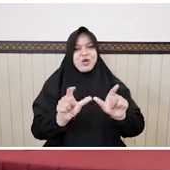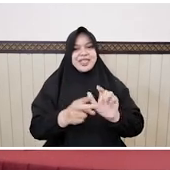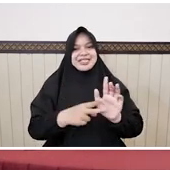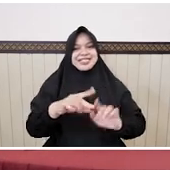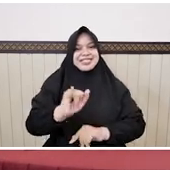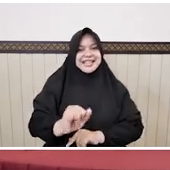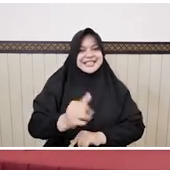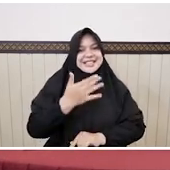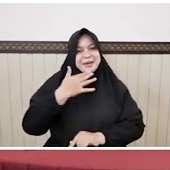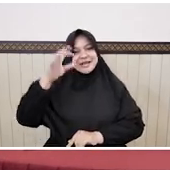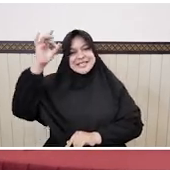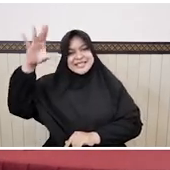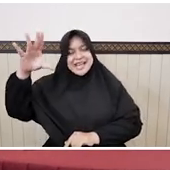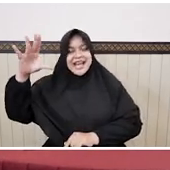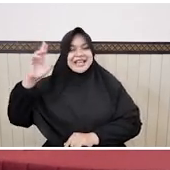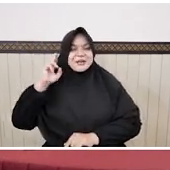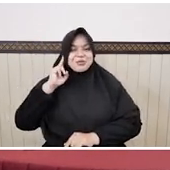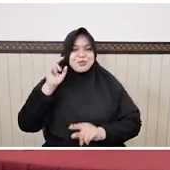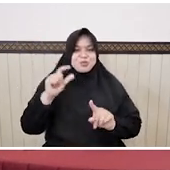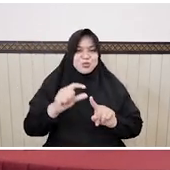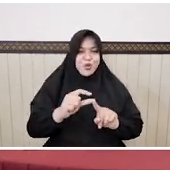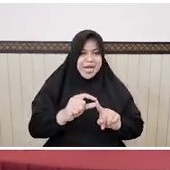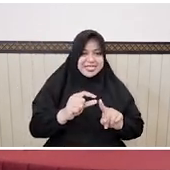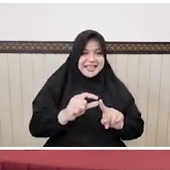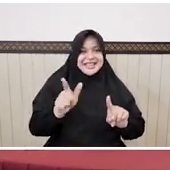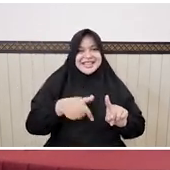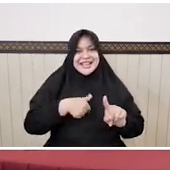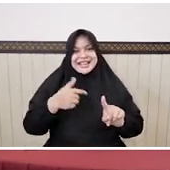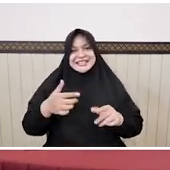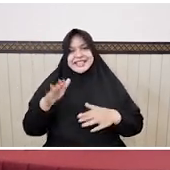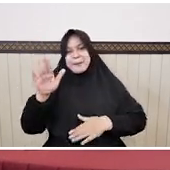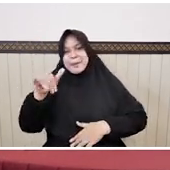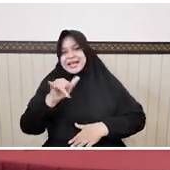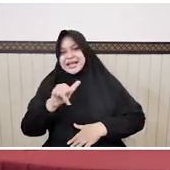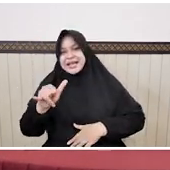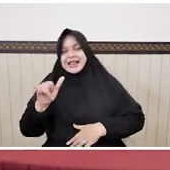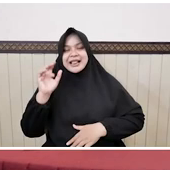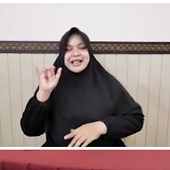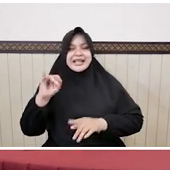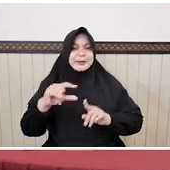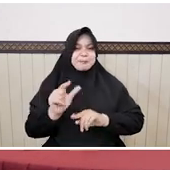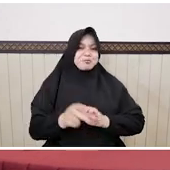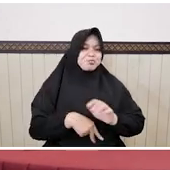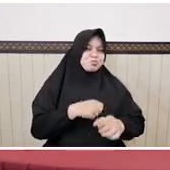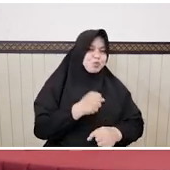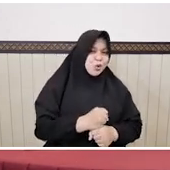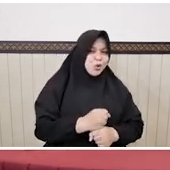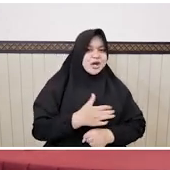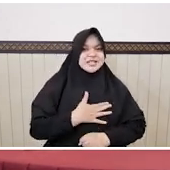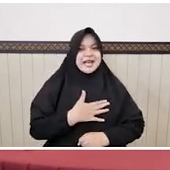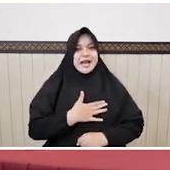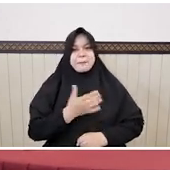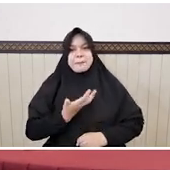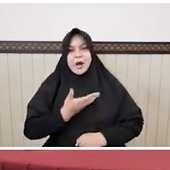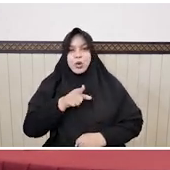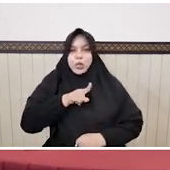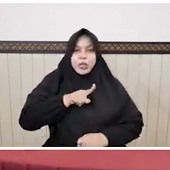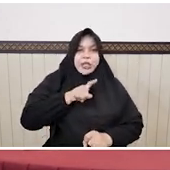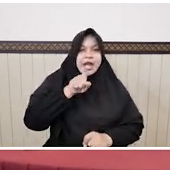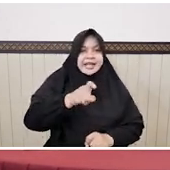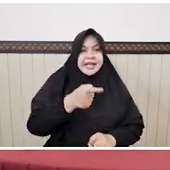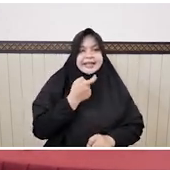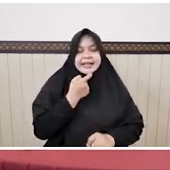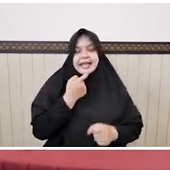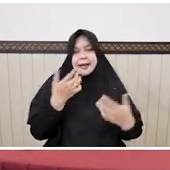siang Ibu Purwanti atau mbak Ipung yang biasa saya akrab saya panggil seperti itu saya mau tanyakan mbak